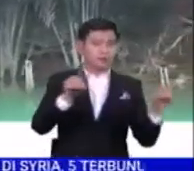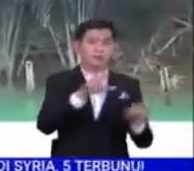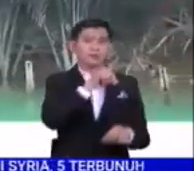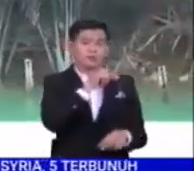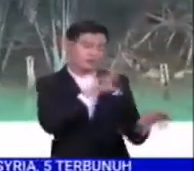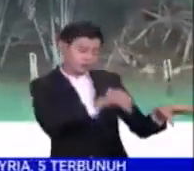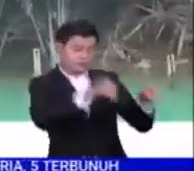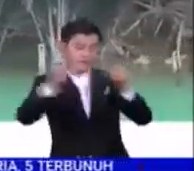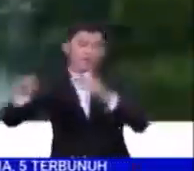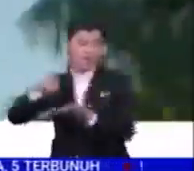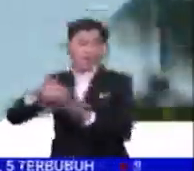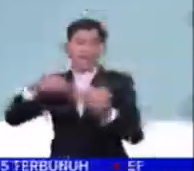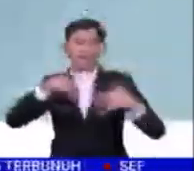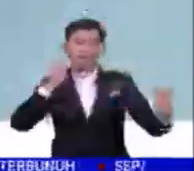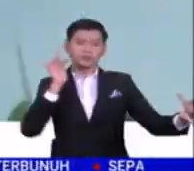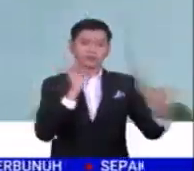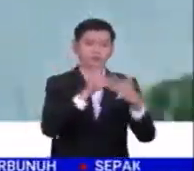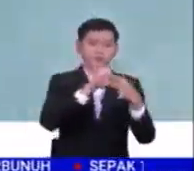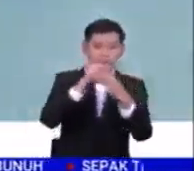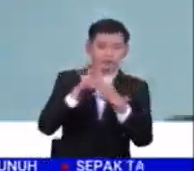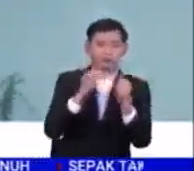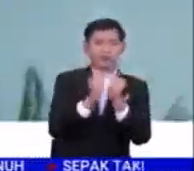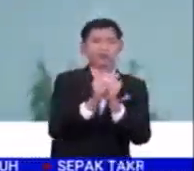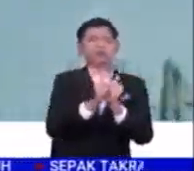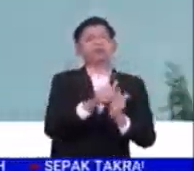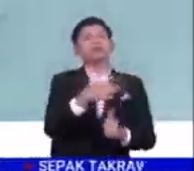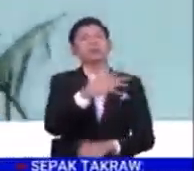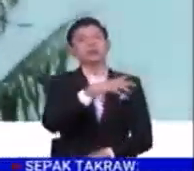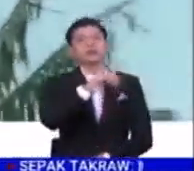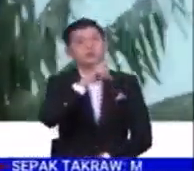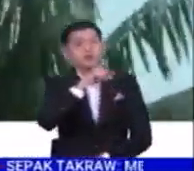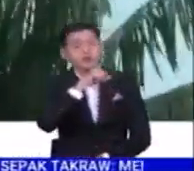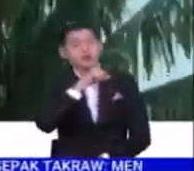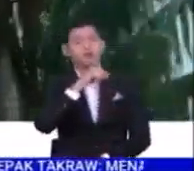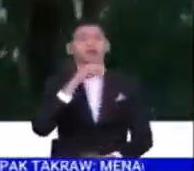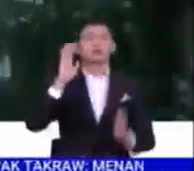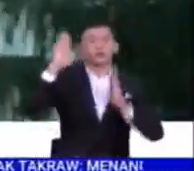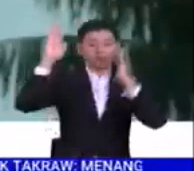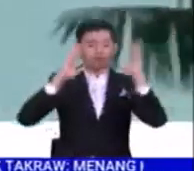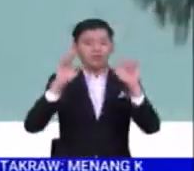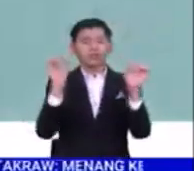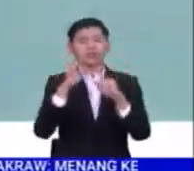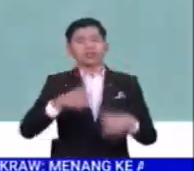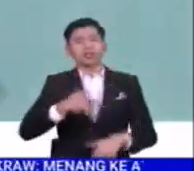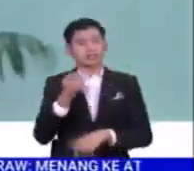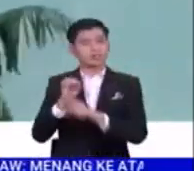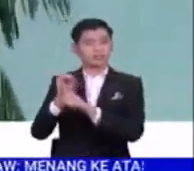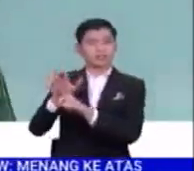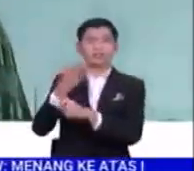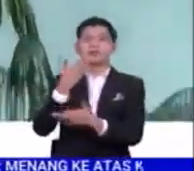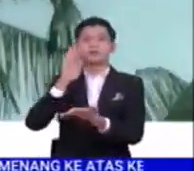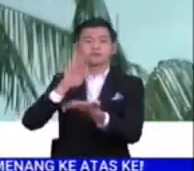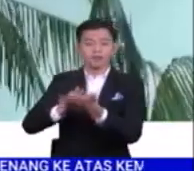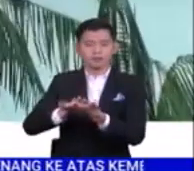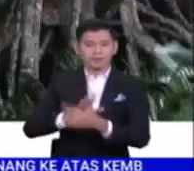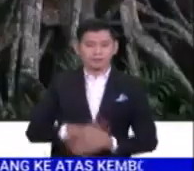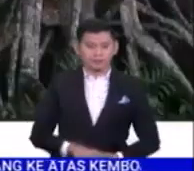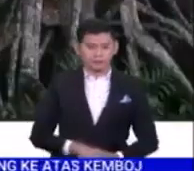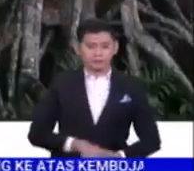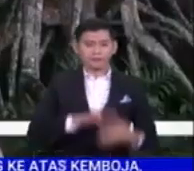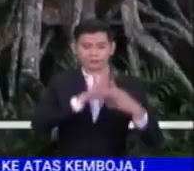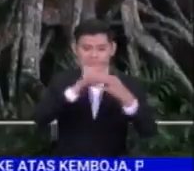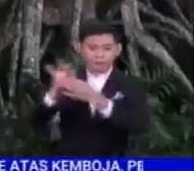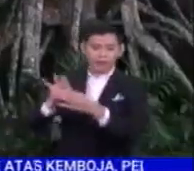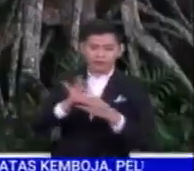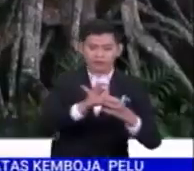ini mempunyai hubungan cukup baik dengan burung residen kerana mereka tidak rasa terancam. Okay, so